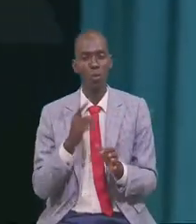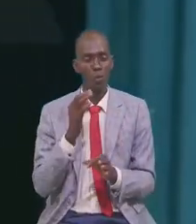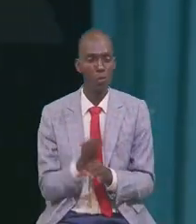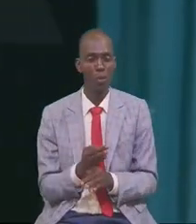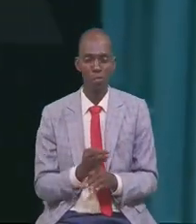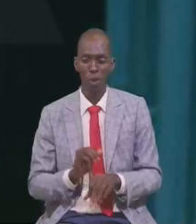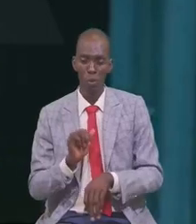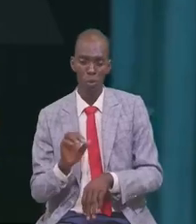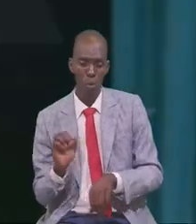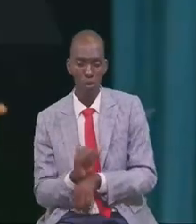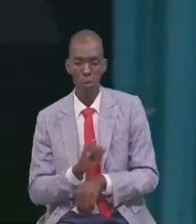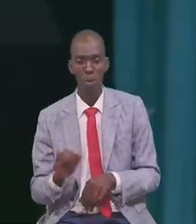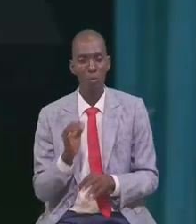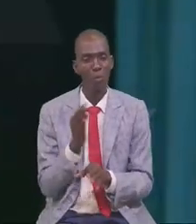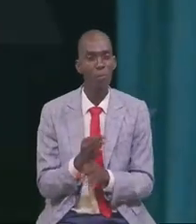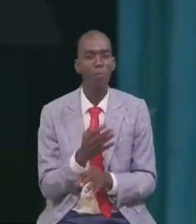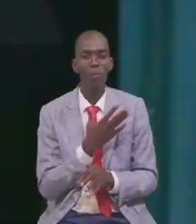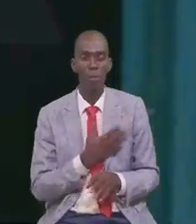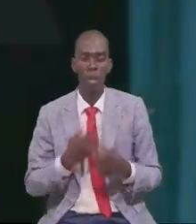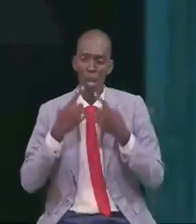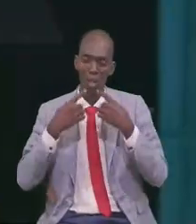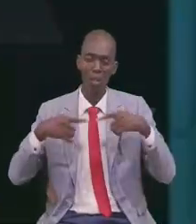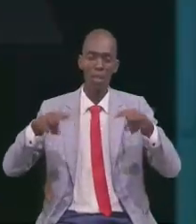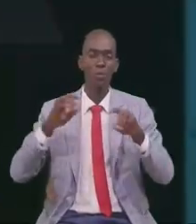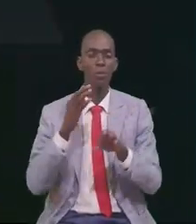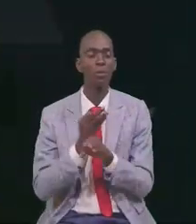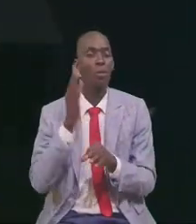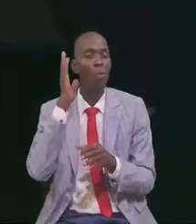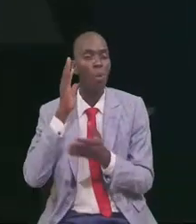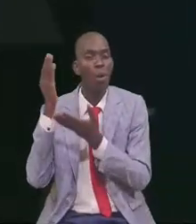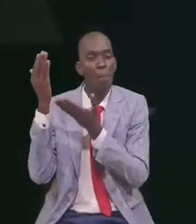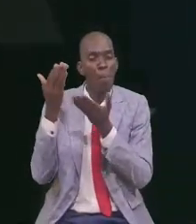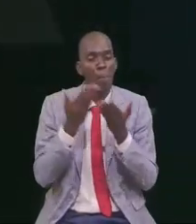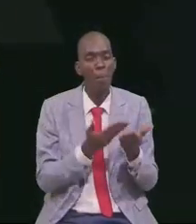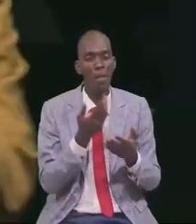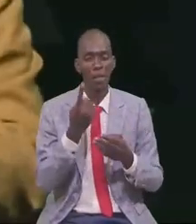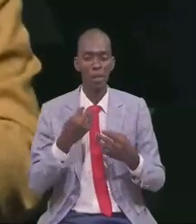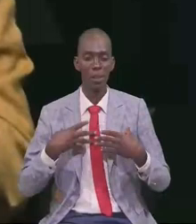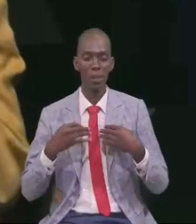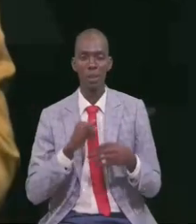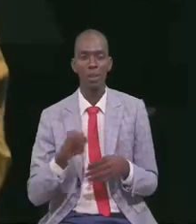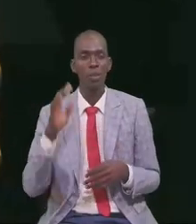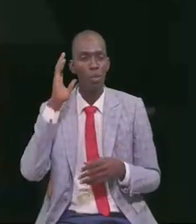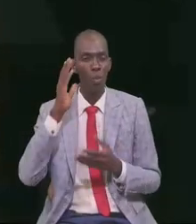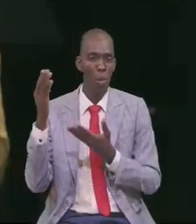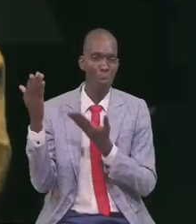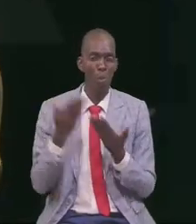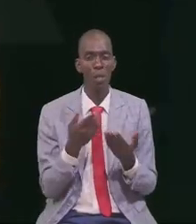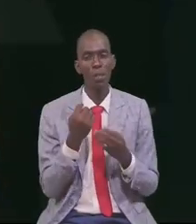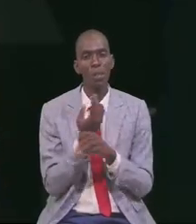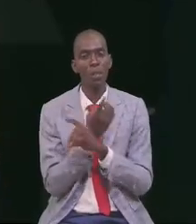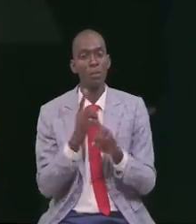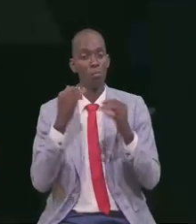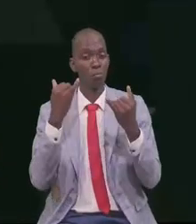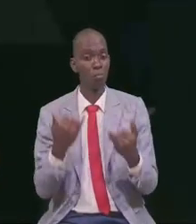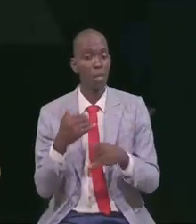active, la foi proclamée apportera la guérison, apportera la délivrance ce soir. Ça va